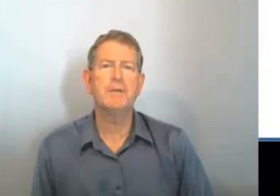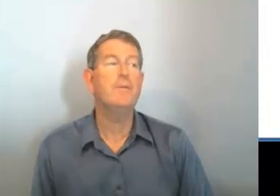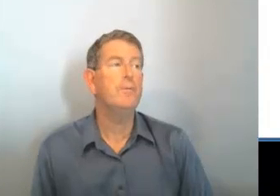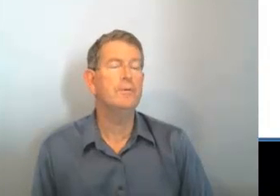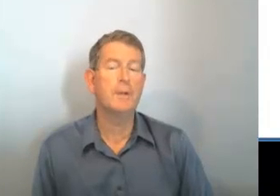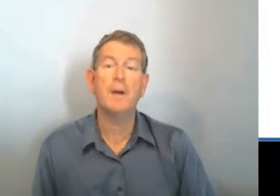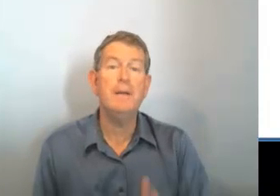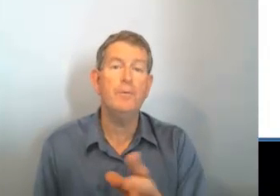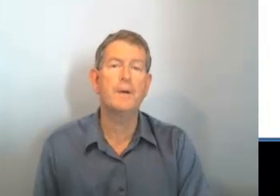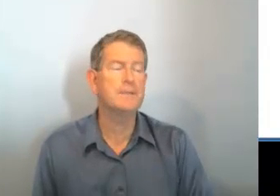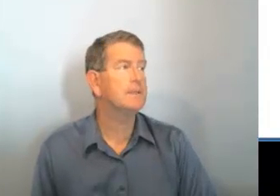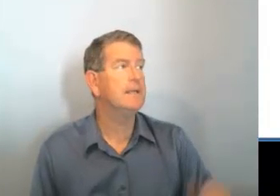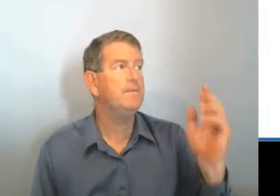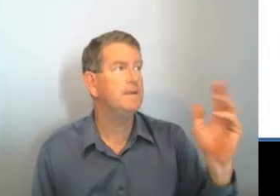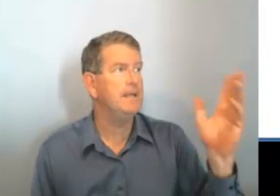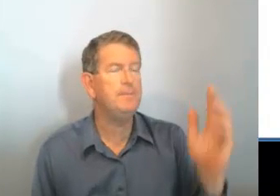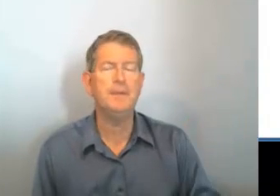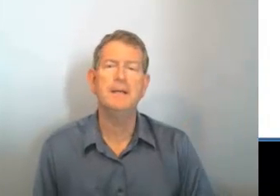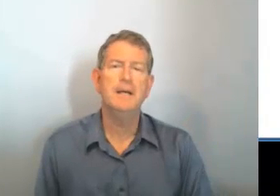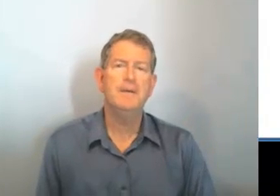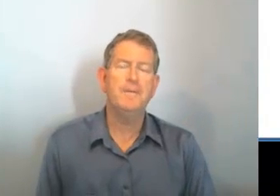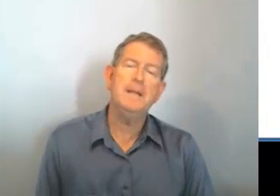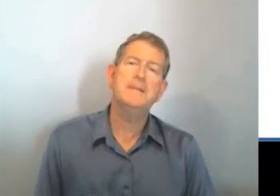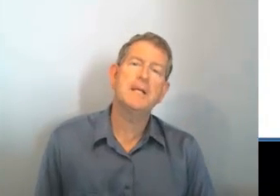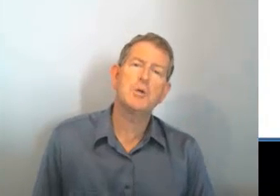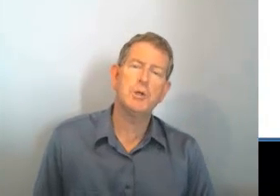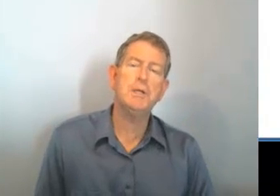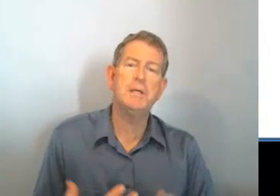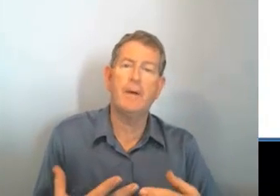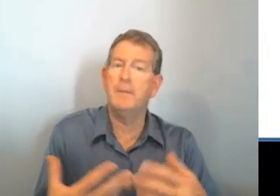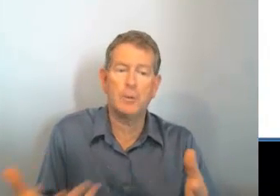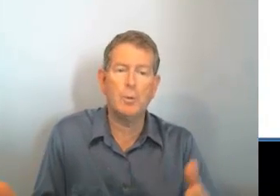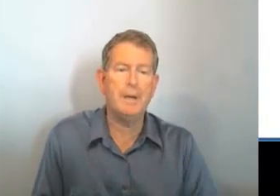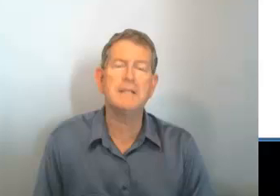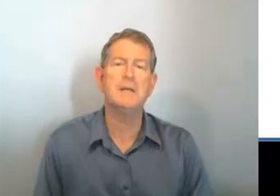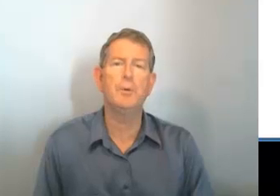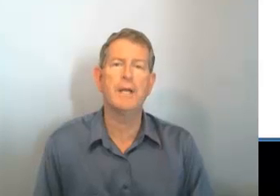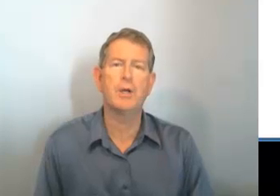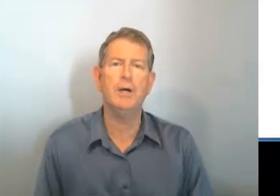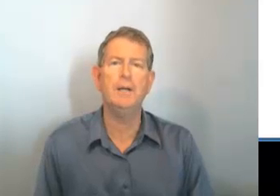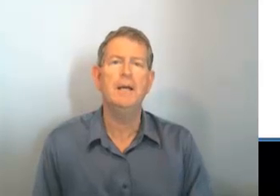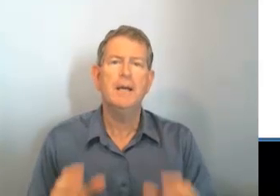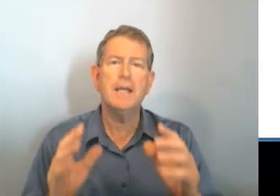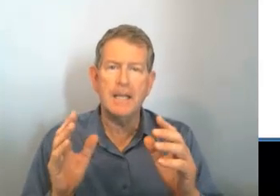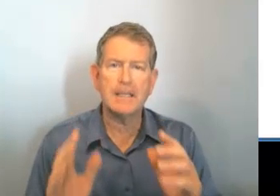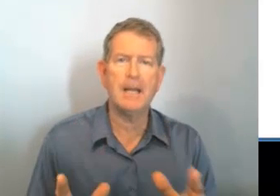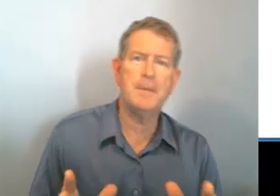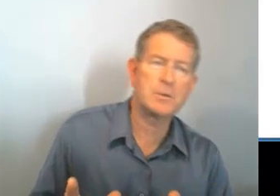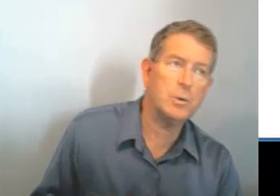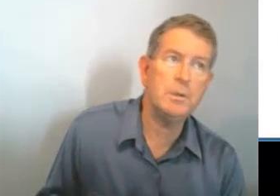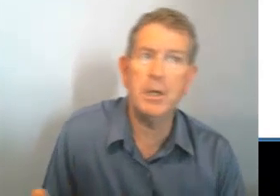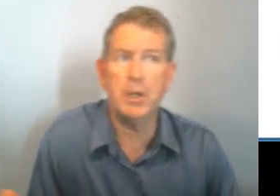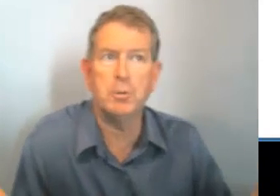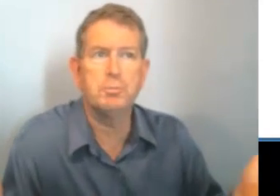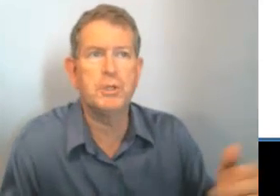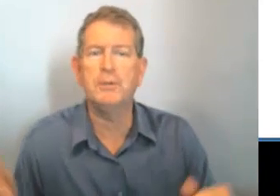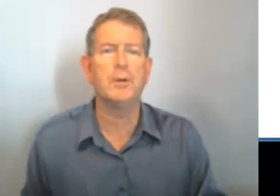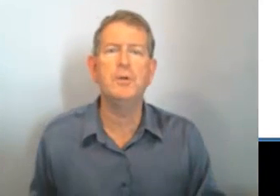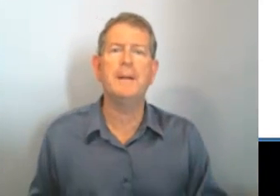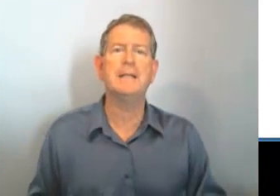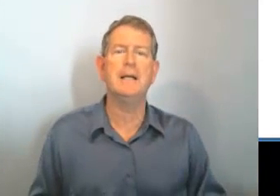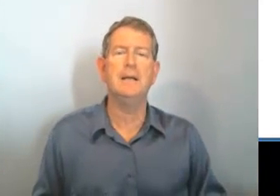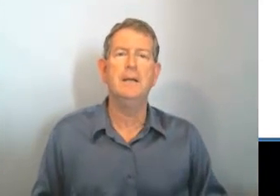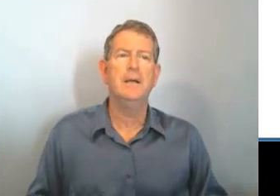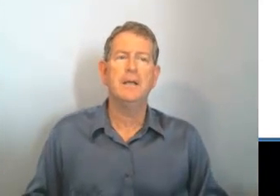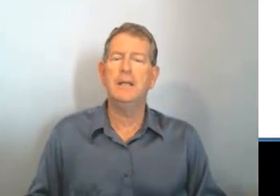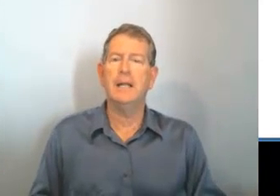Bonjour, j'aimerais vous présenter Philippe. Philippe, c'est un jeune qui va bientôt partir pour l'école. Il est à la maison, il est 7 heures